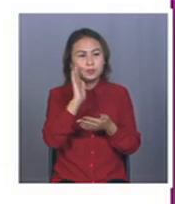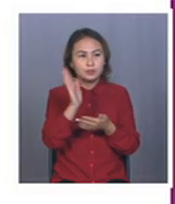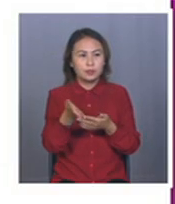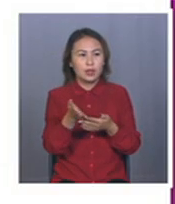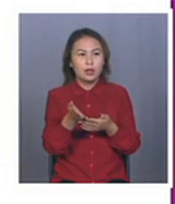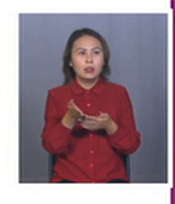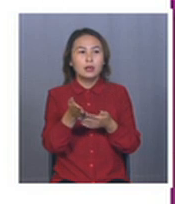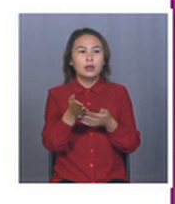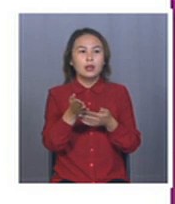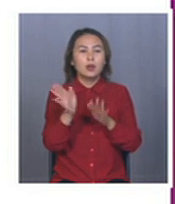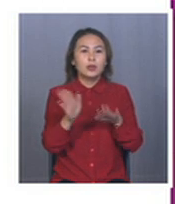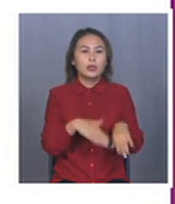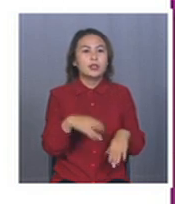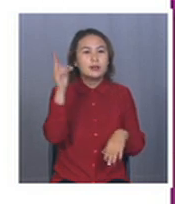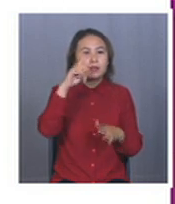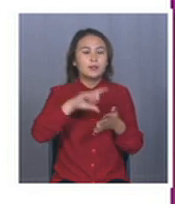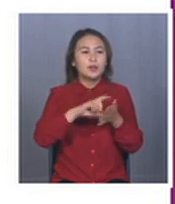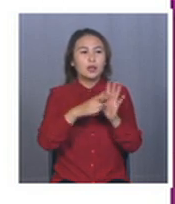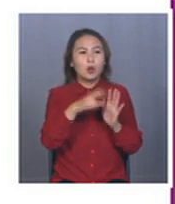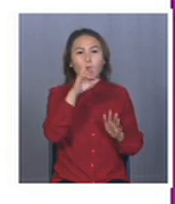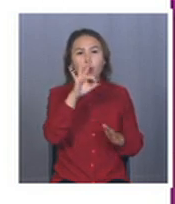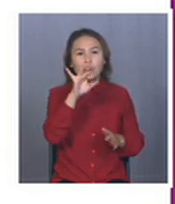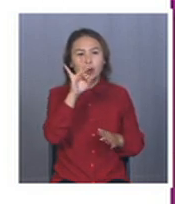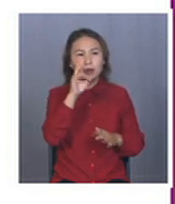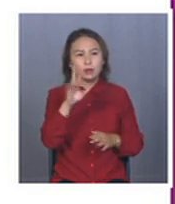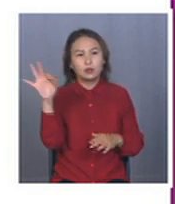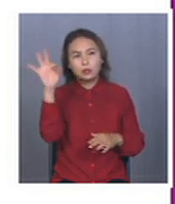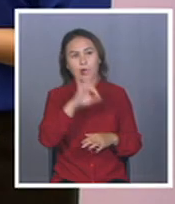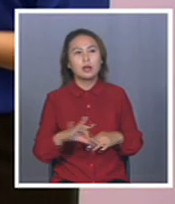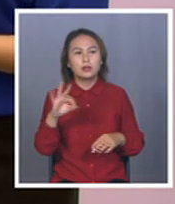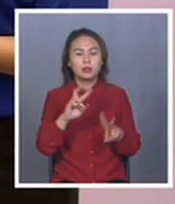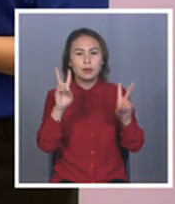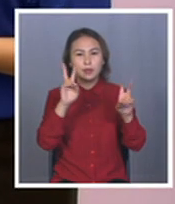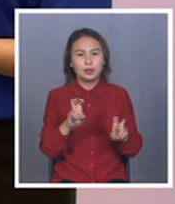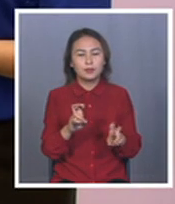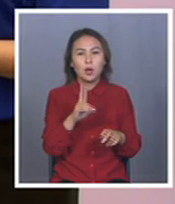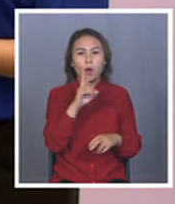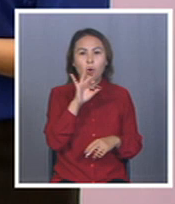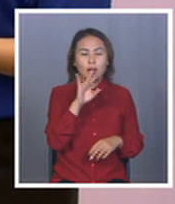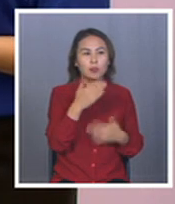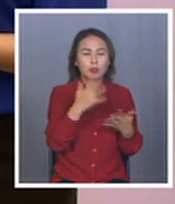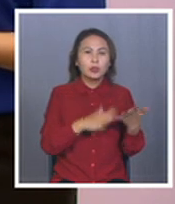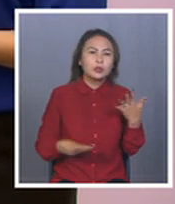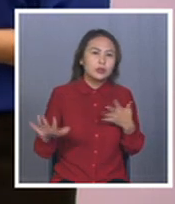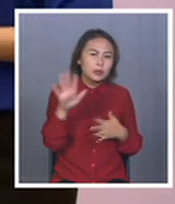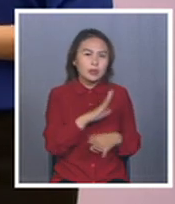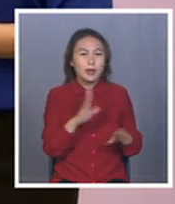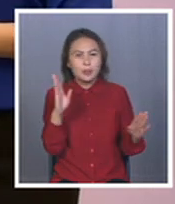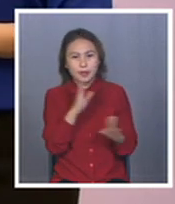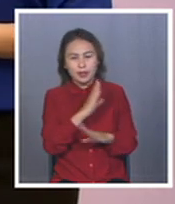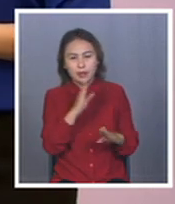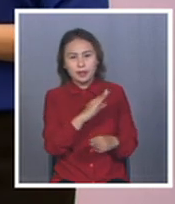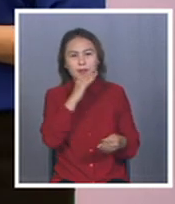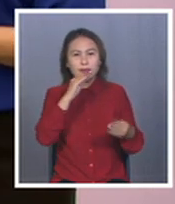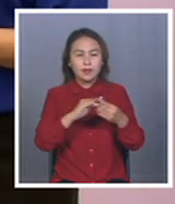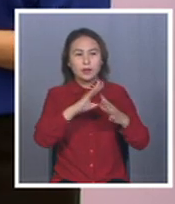Балалар, өткен сыныптарда қорықтар туралы алған білімімізді еске түсірейік. Қорық бүкіл табиғат кешені табиғи күйінде